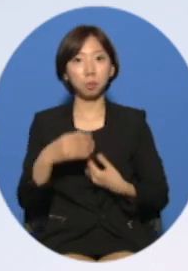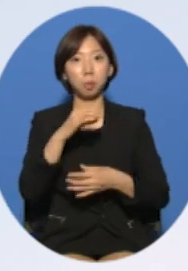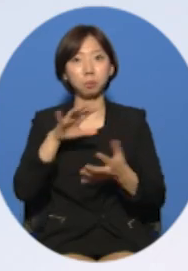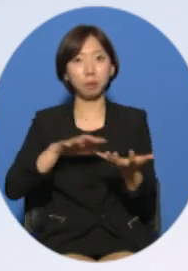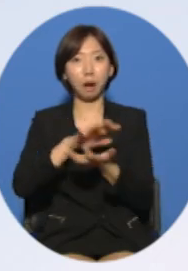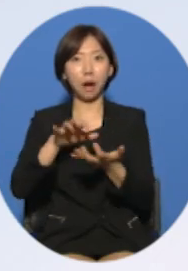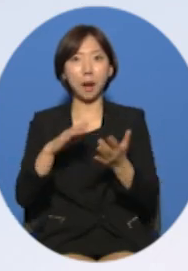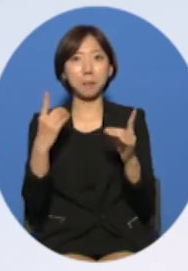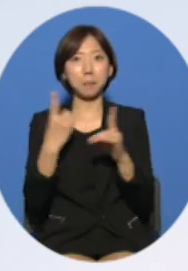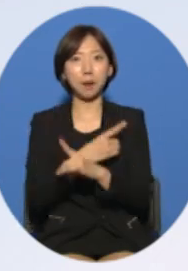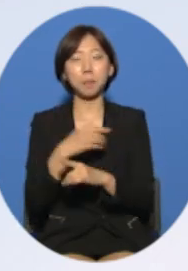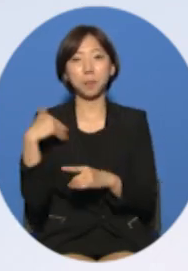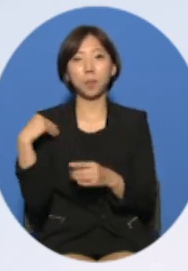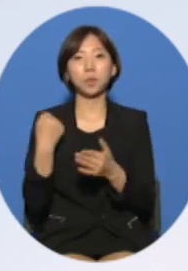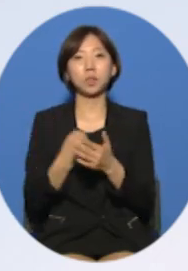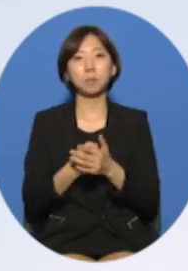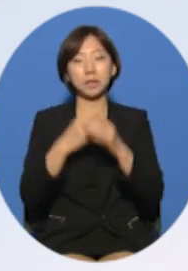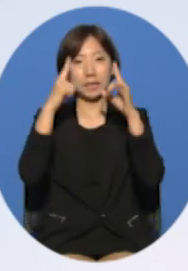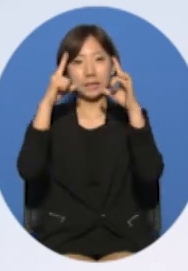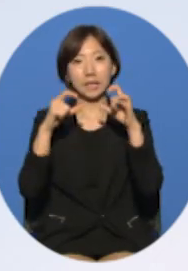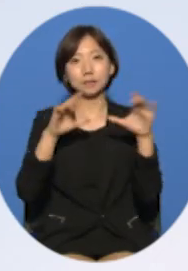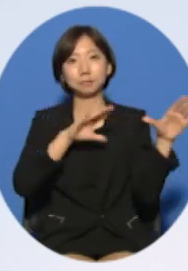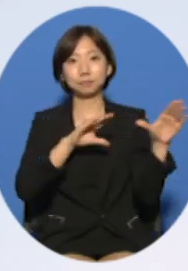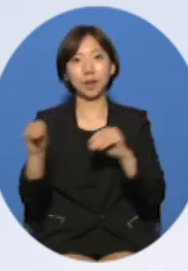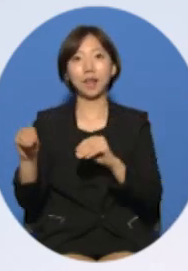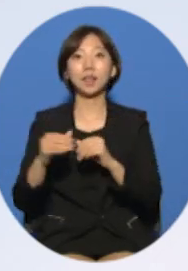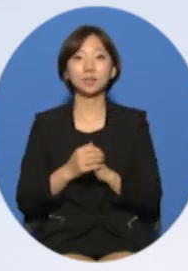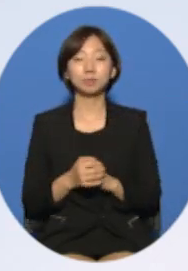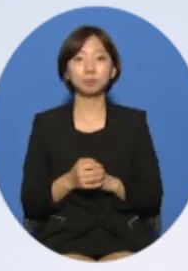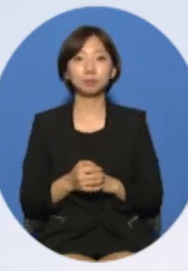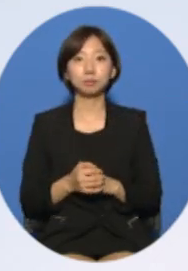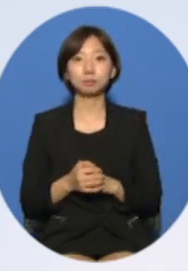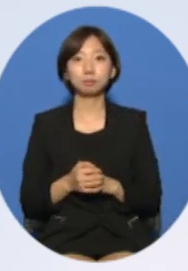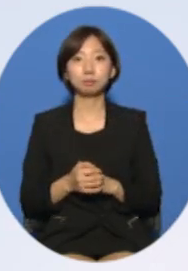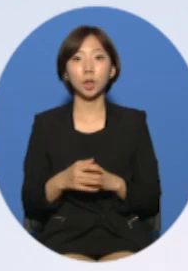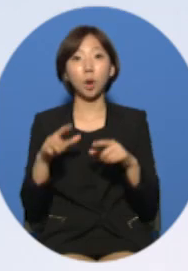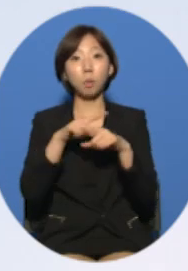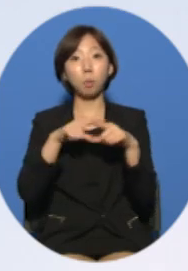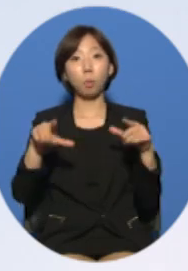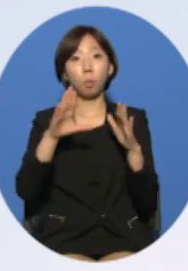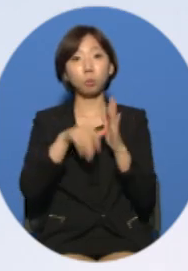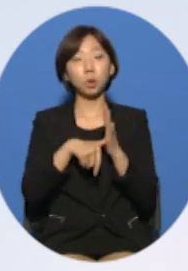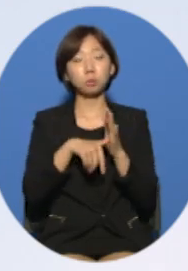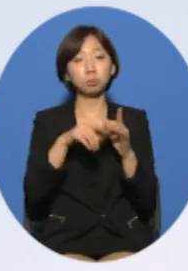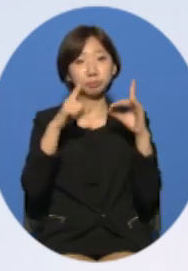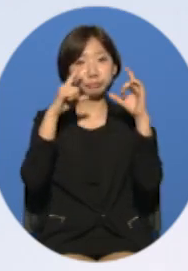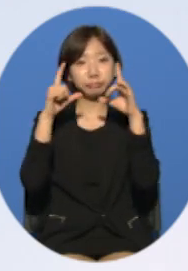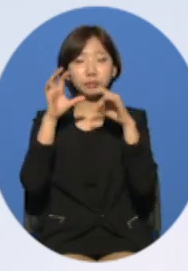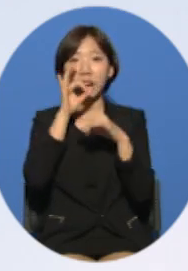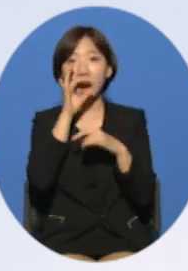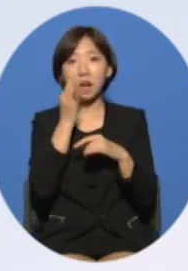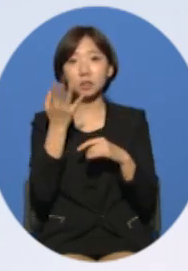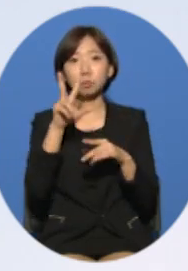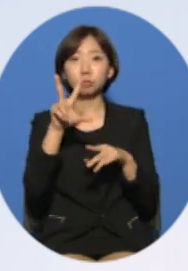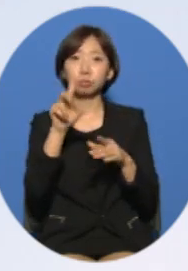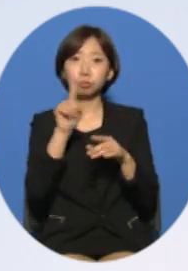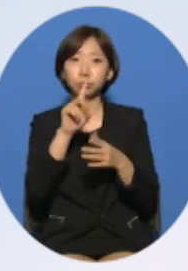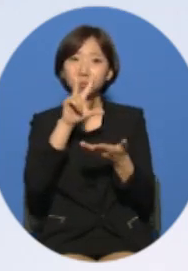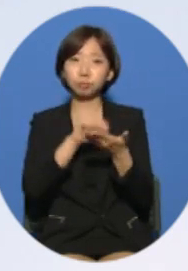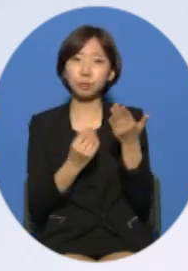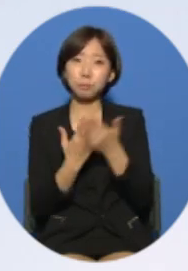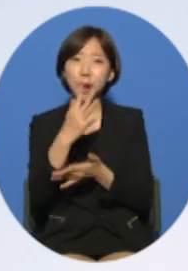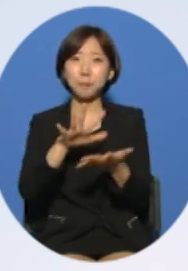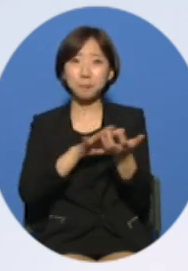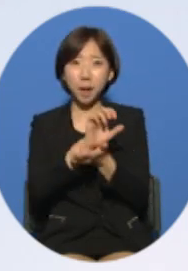촬영을 금지하고 있습니다. 예, 통상적으로는 촬영이 안 되고 예. 무슨 문제가 있을 경우에는 있을 때만 촬영이 가능하다. 예. 이렇게